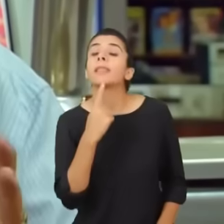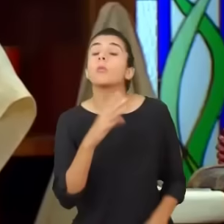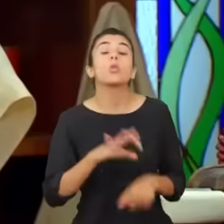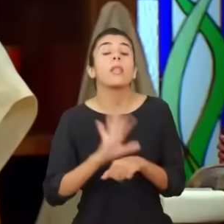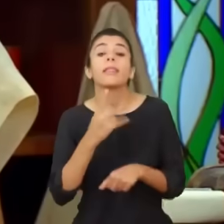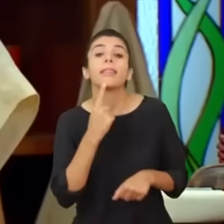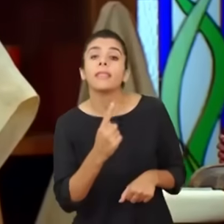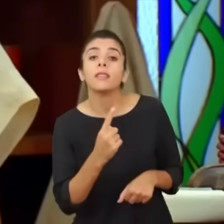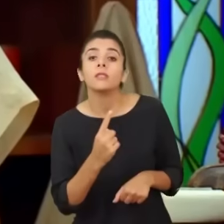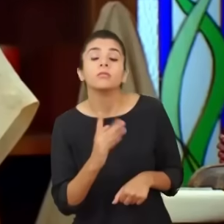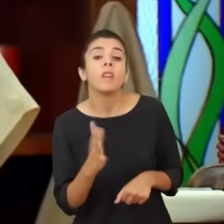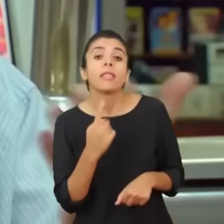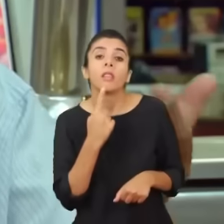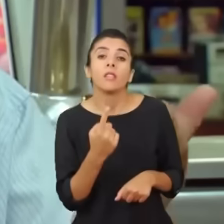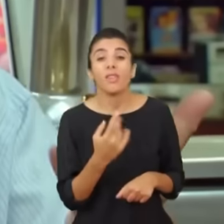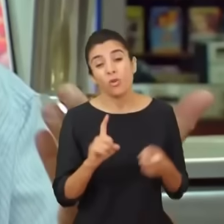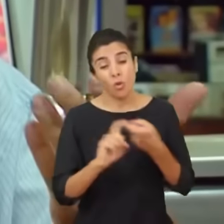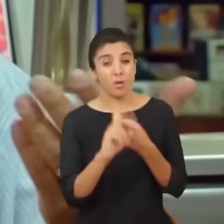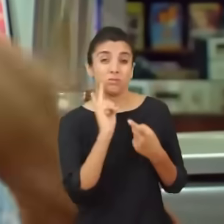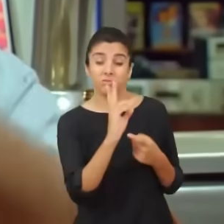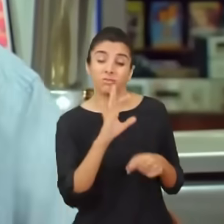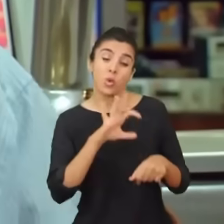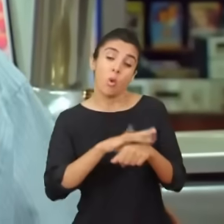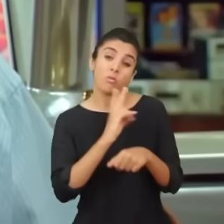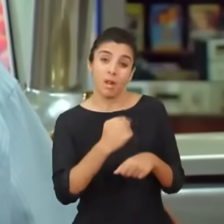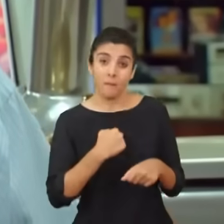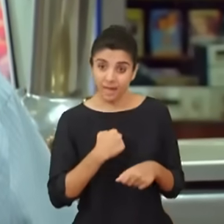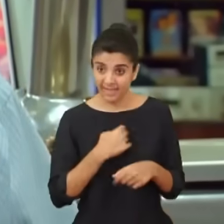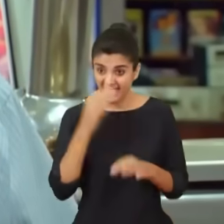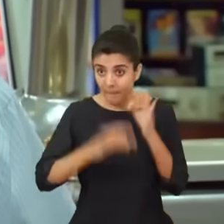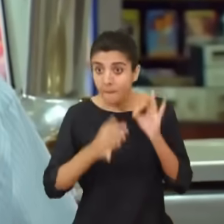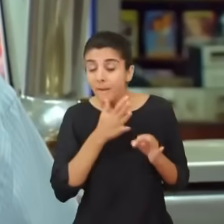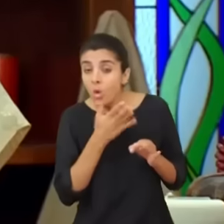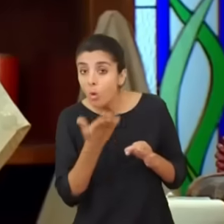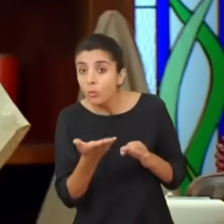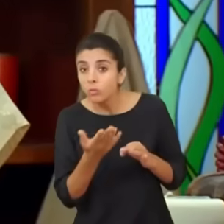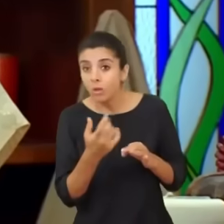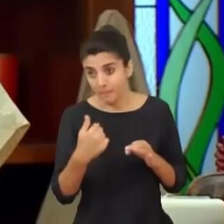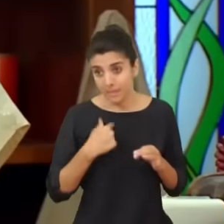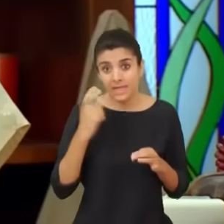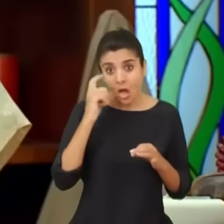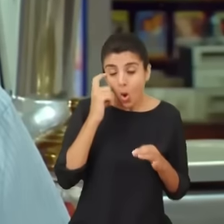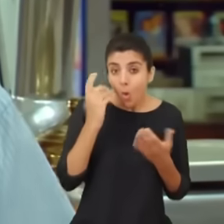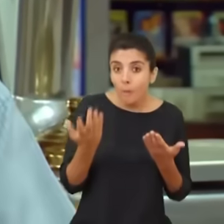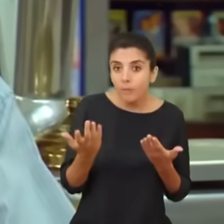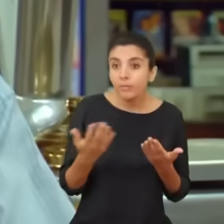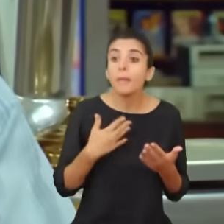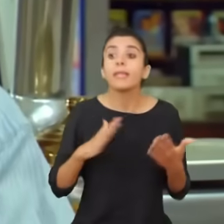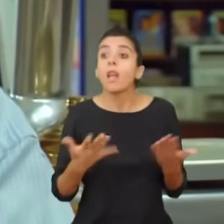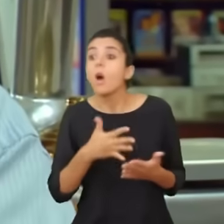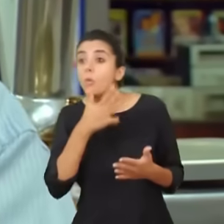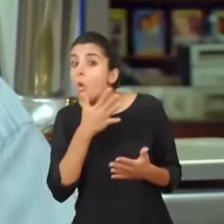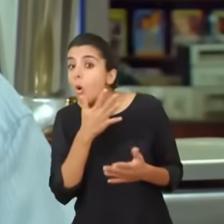Ne demiş bakayım doktor, ha? Ayrıca o doktor beni benden tahmin biliyor, ha? Tahmin biliyor bakayım beni. Ne